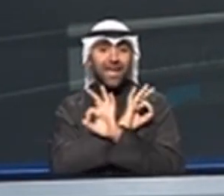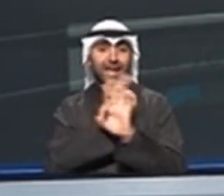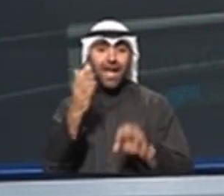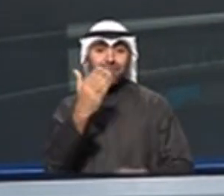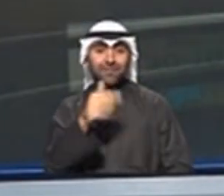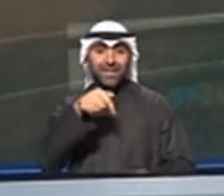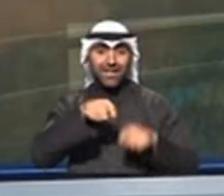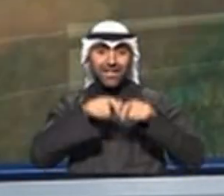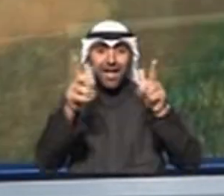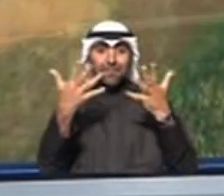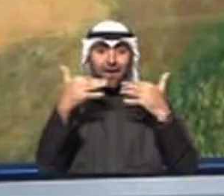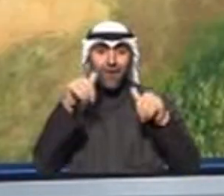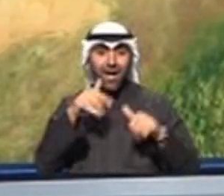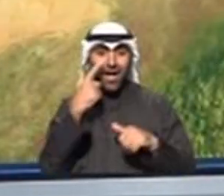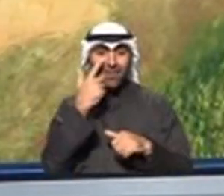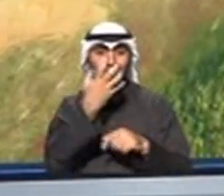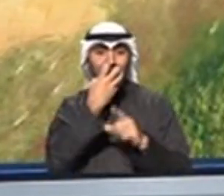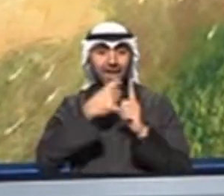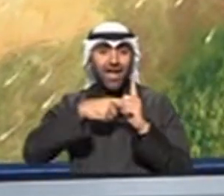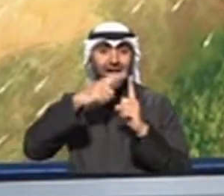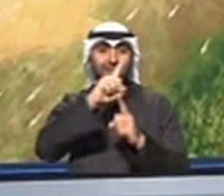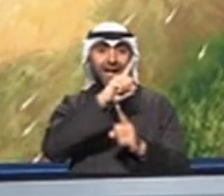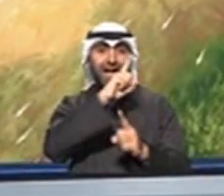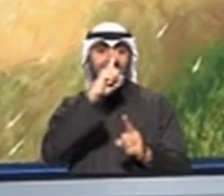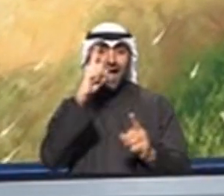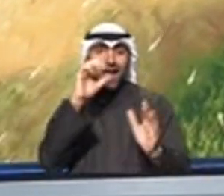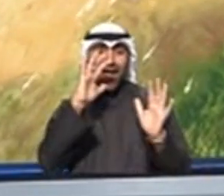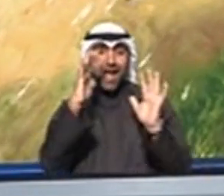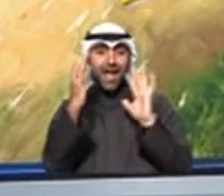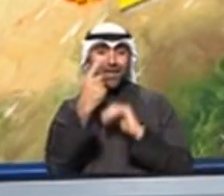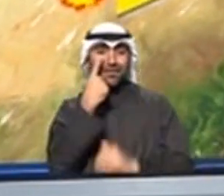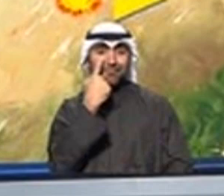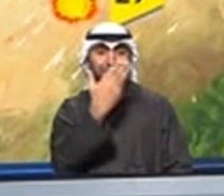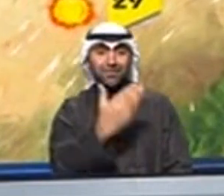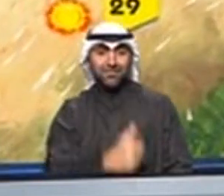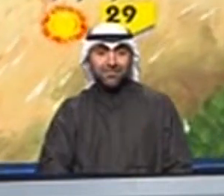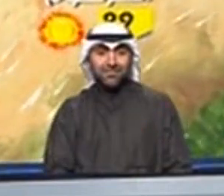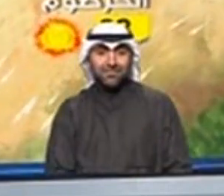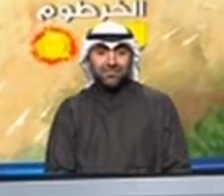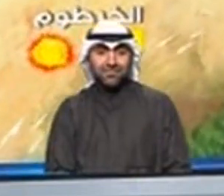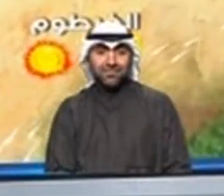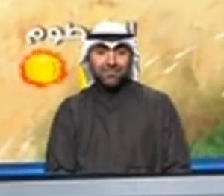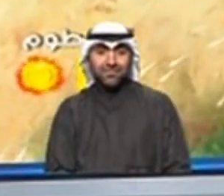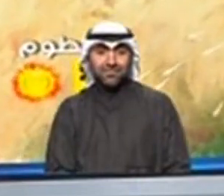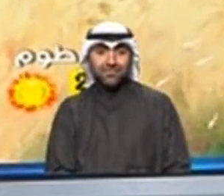ويانا. نشرتنا الجوية تنتهي، ولكن بعد درجات الحرارة للعواصم والمدن حول العالم.